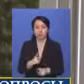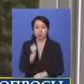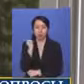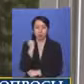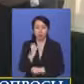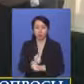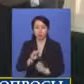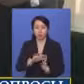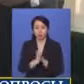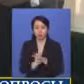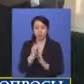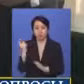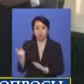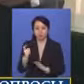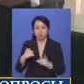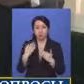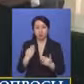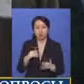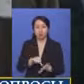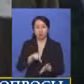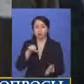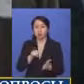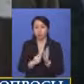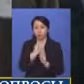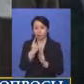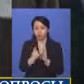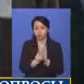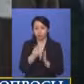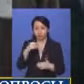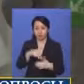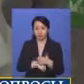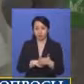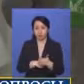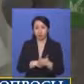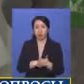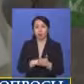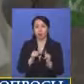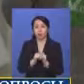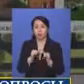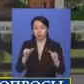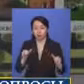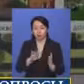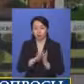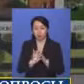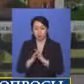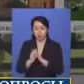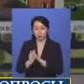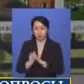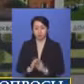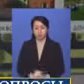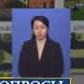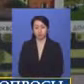Работники сельского хозяйства задавали кандидатам вопросы и вносили предложения по развитию села.